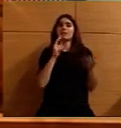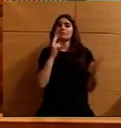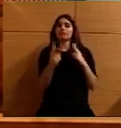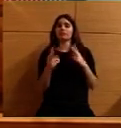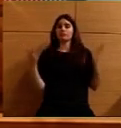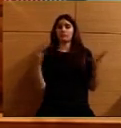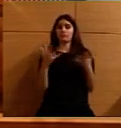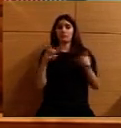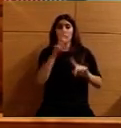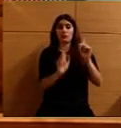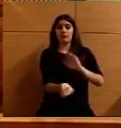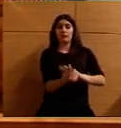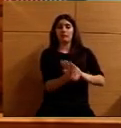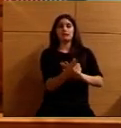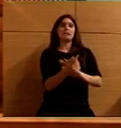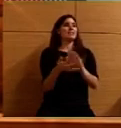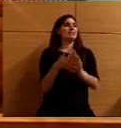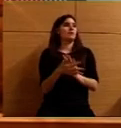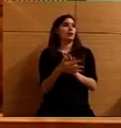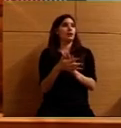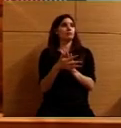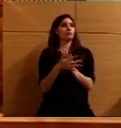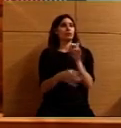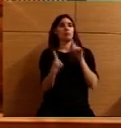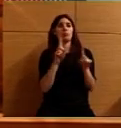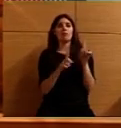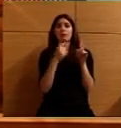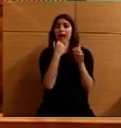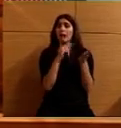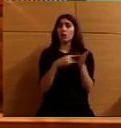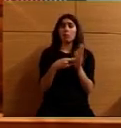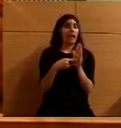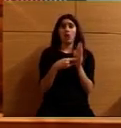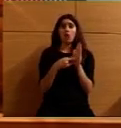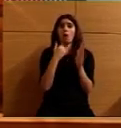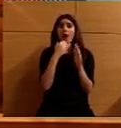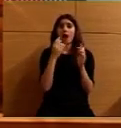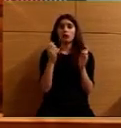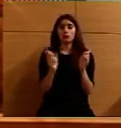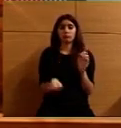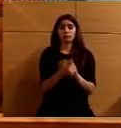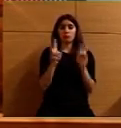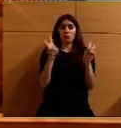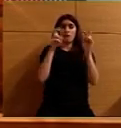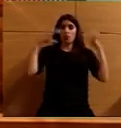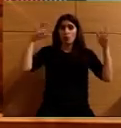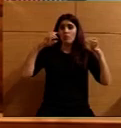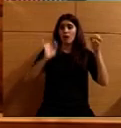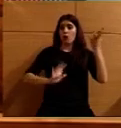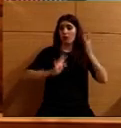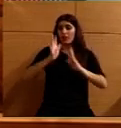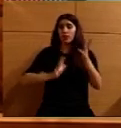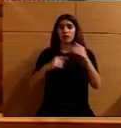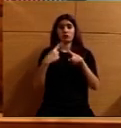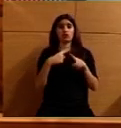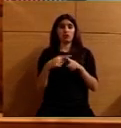resposta a problemes que van més enllà inclús d'allò previsible, la pluja, els incendis, és el